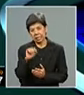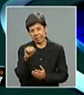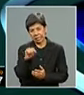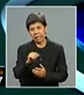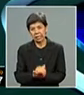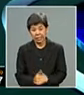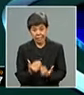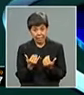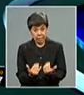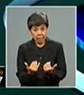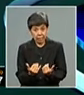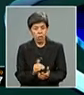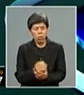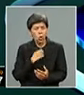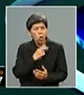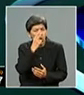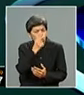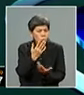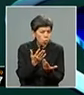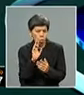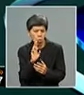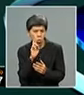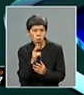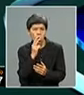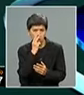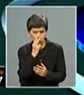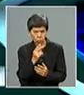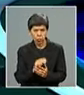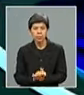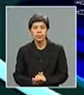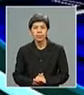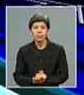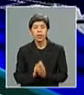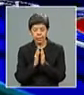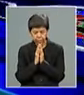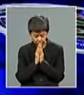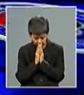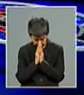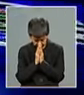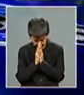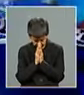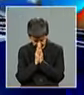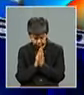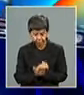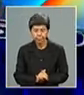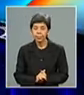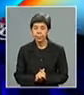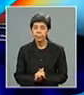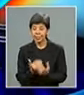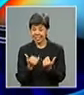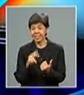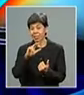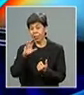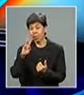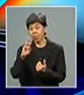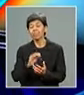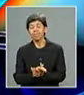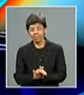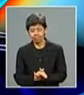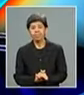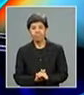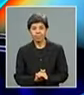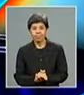ถือเป็นช่วงเวลาที่ต้องมีการเฝ้าระวังกันแล้วนะครับสวัสดีครับนี่คือทีวี360องศากับผมธนินวัฒน์พัฒน